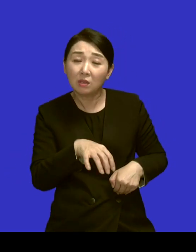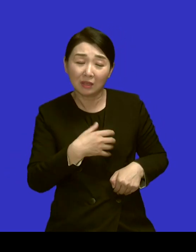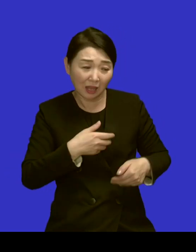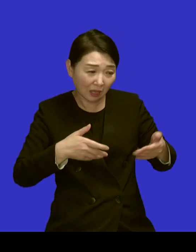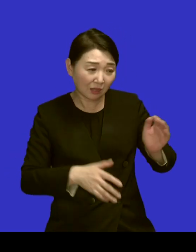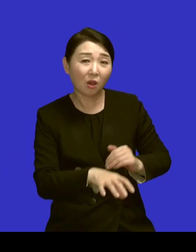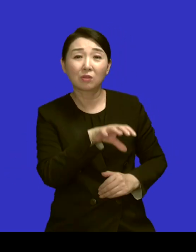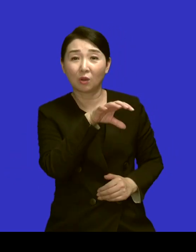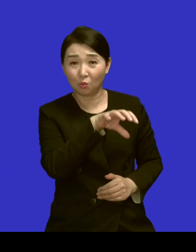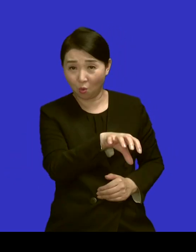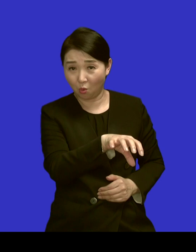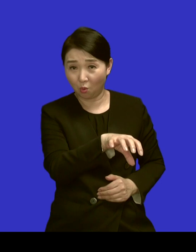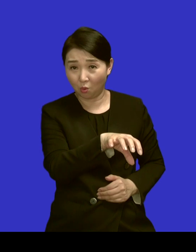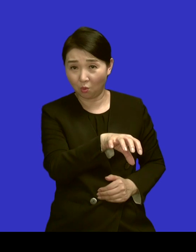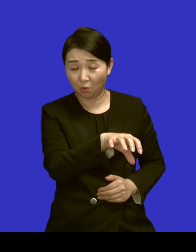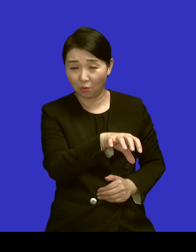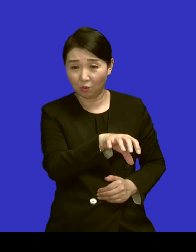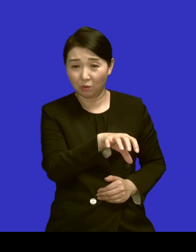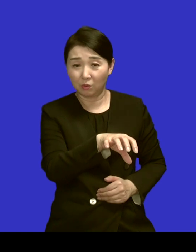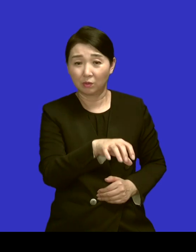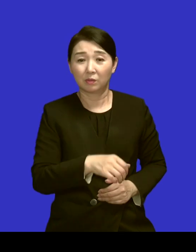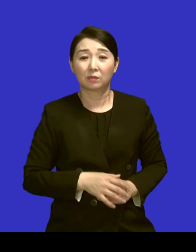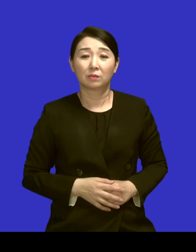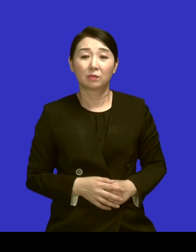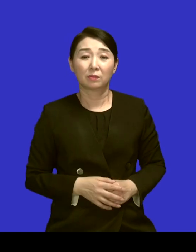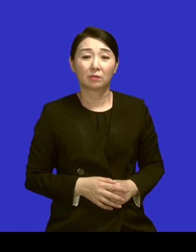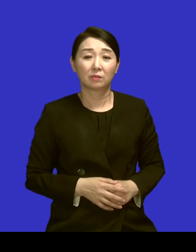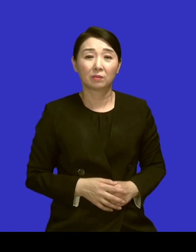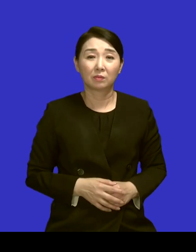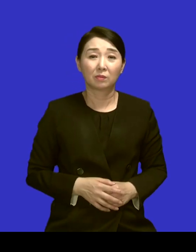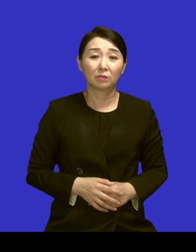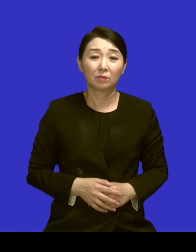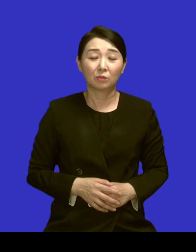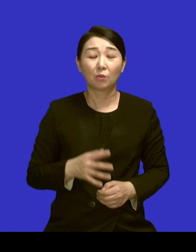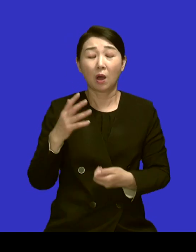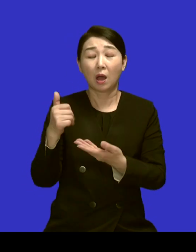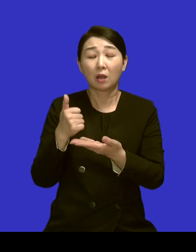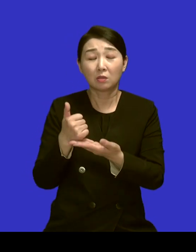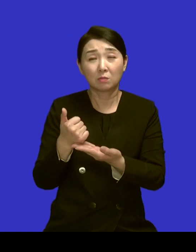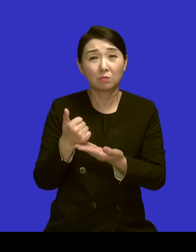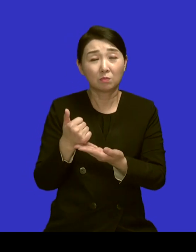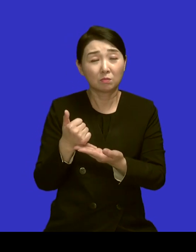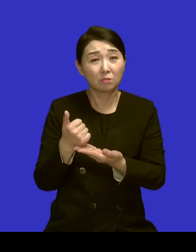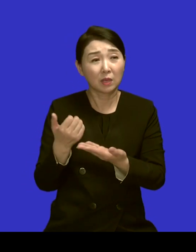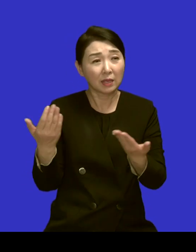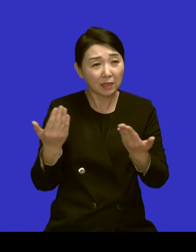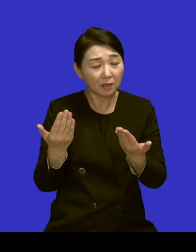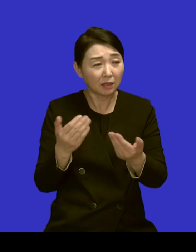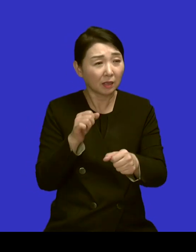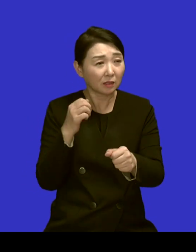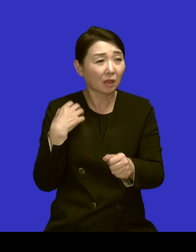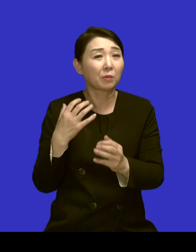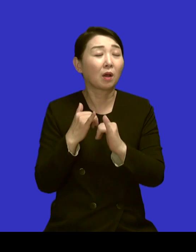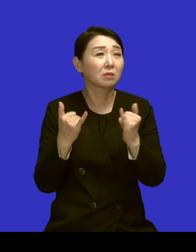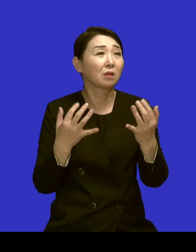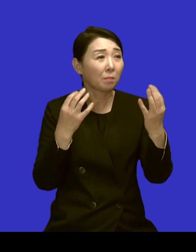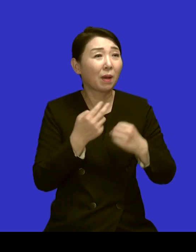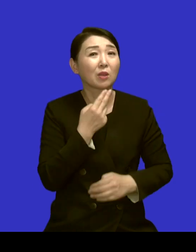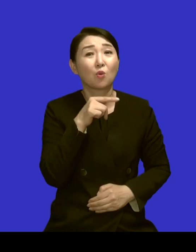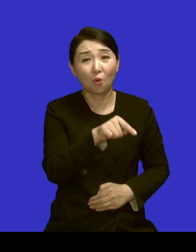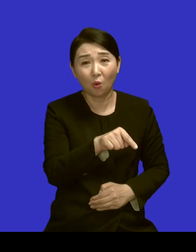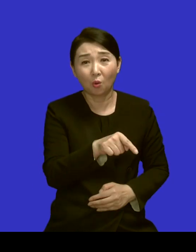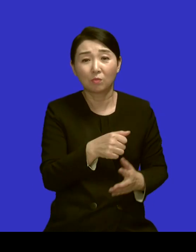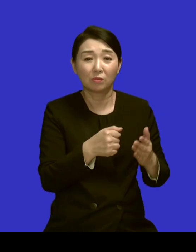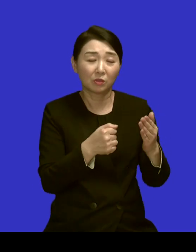태어난 도시가 정말 하나님 문화가 없더라고요. 다음 세대를 위한. 그래서 이곳에서 그냥 맨 땅에